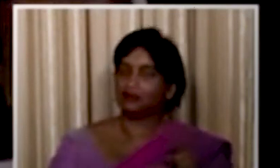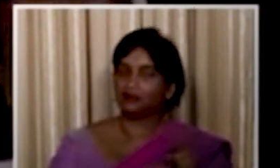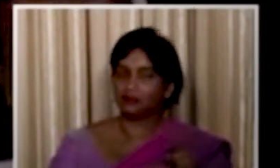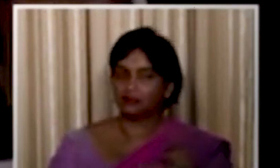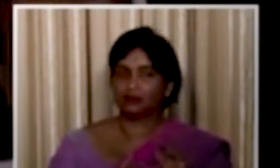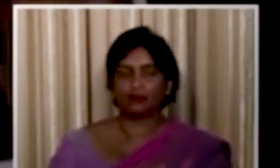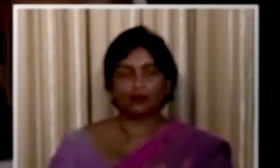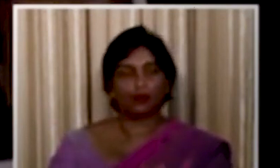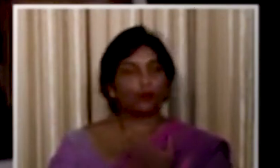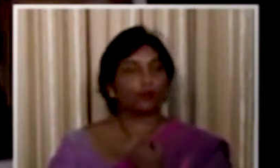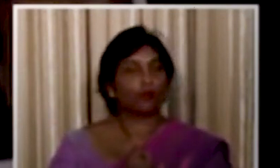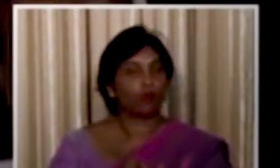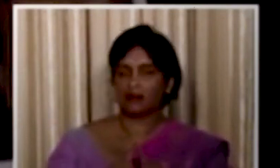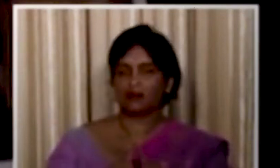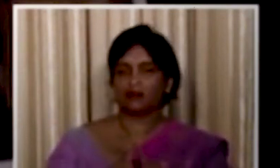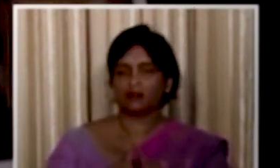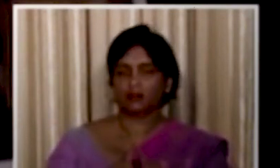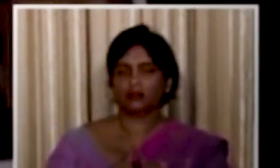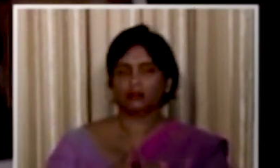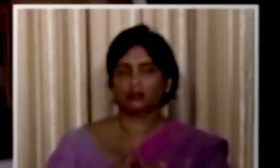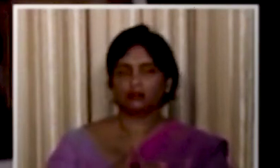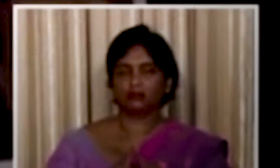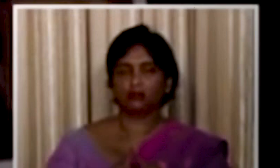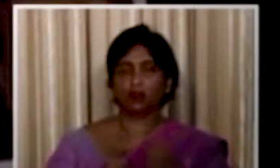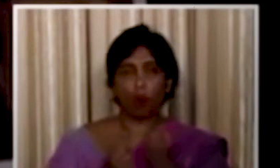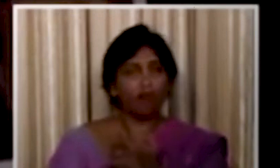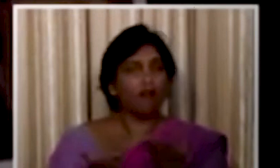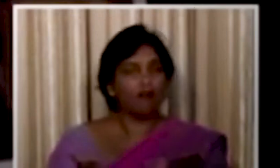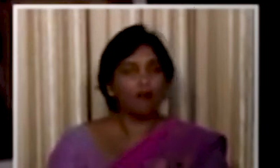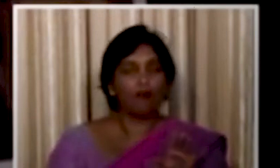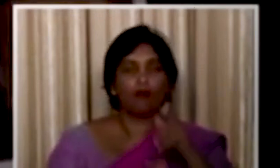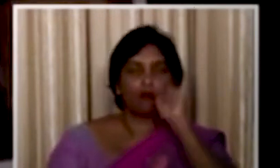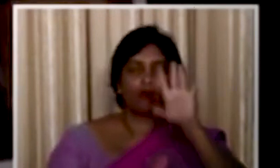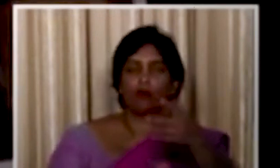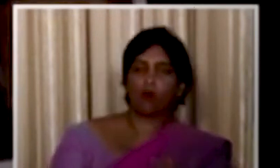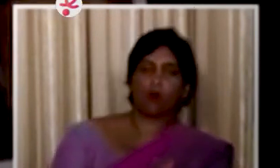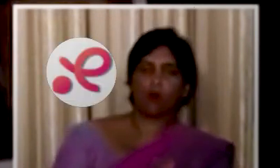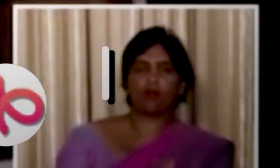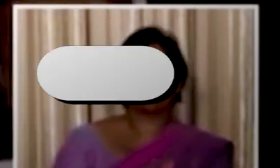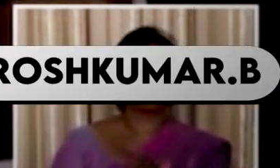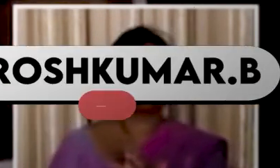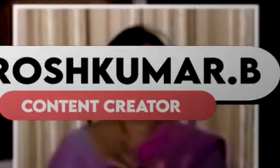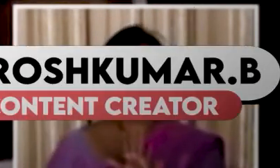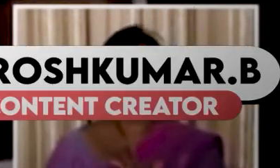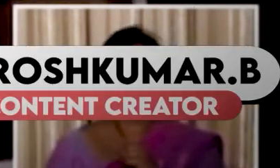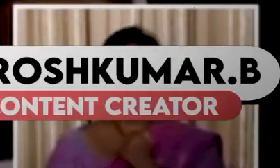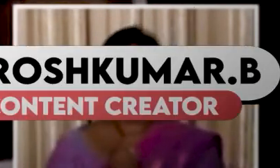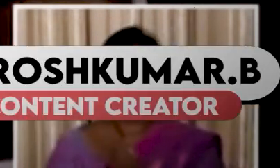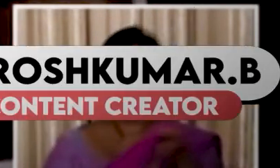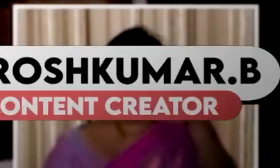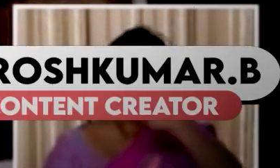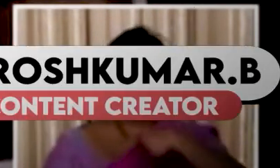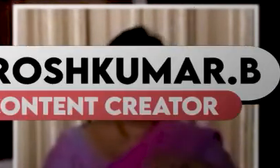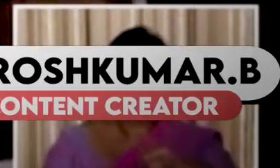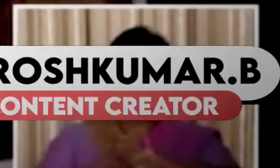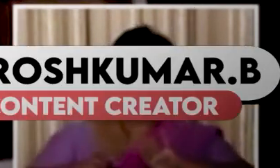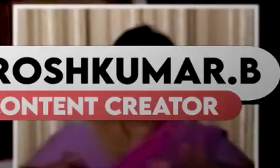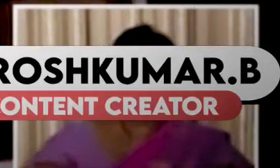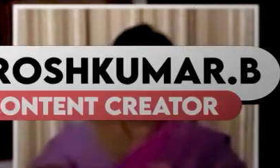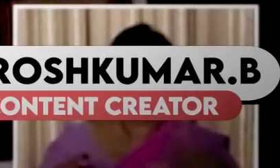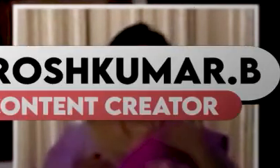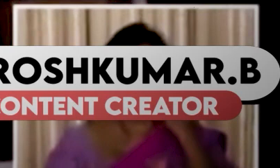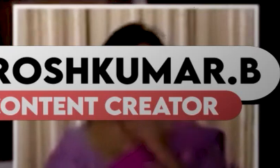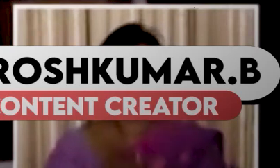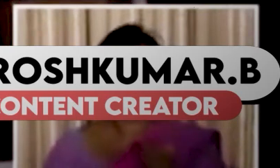மிகவும் கொடூரமாக தாக்கப்பட்டிருக்கிறார்கள். அதை ஏன் போலீஸ் தடுக்கவில்லை என்ற ஒரு கேள்வி